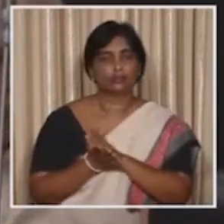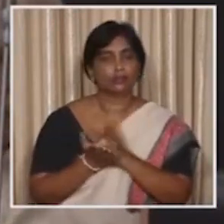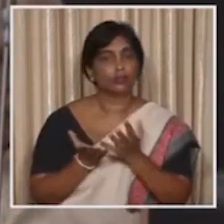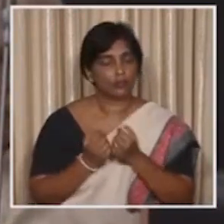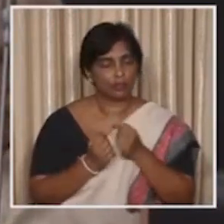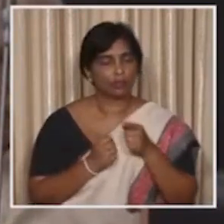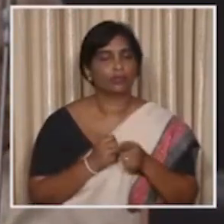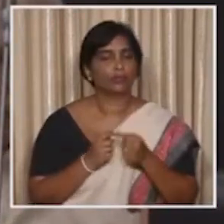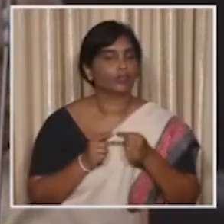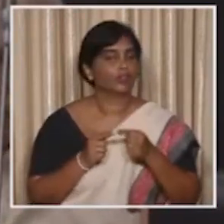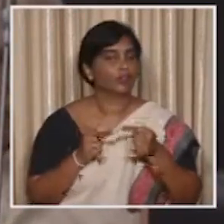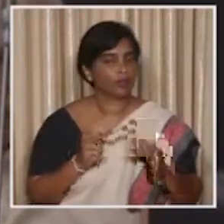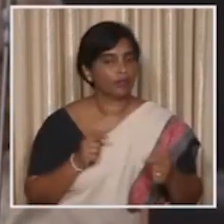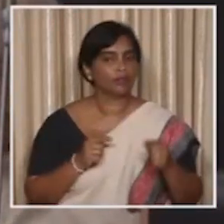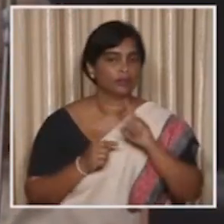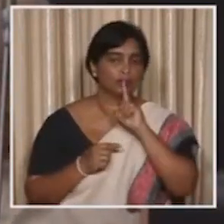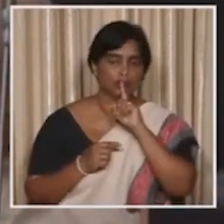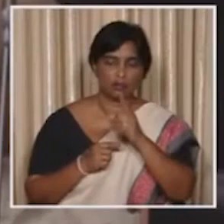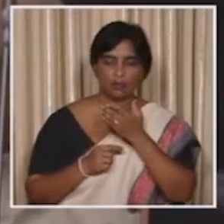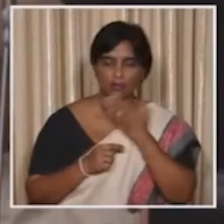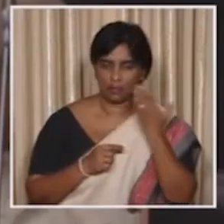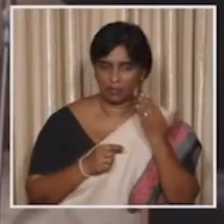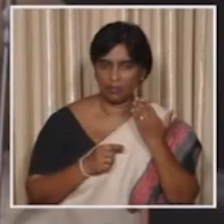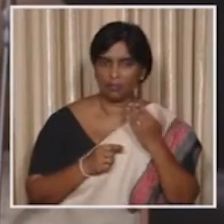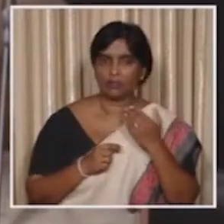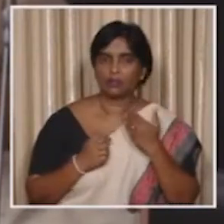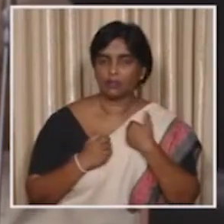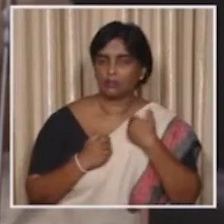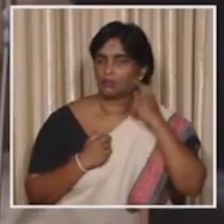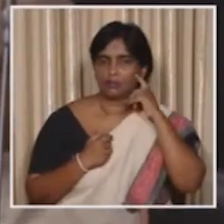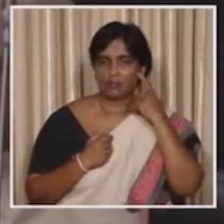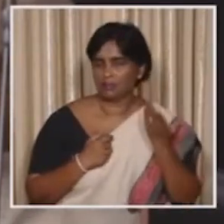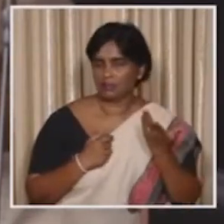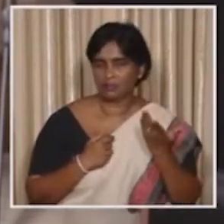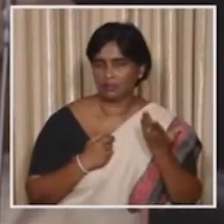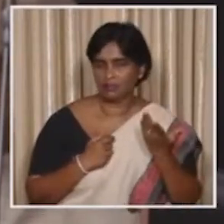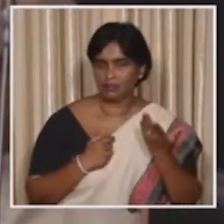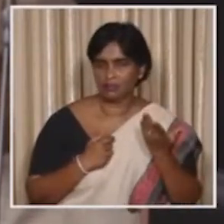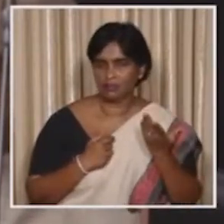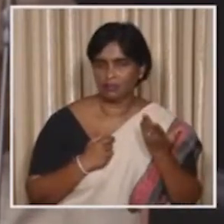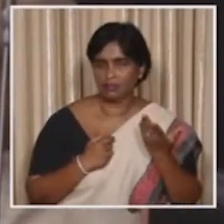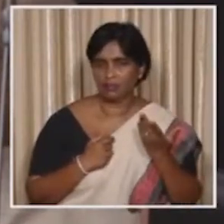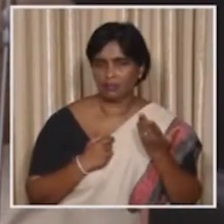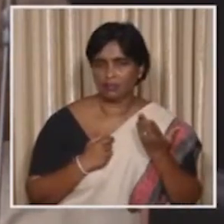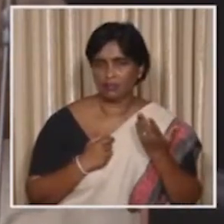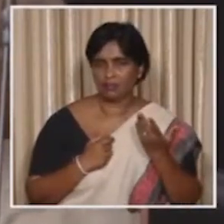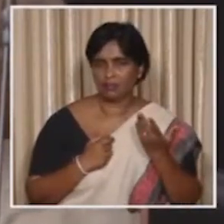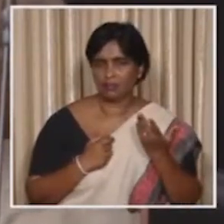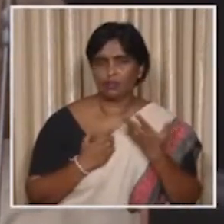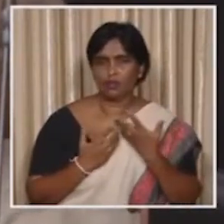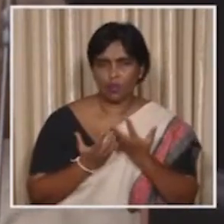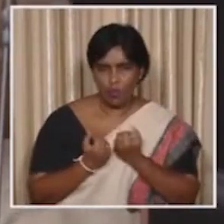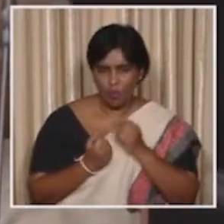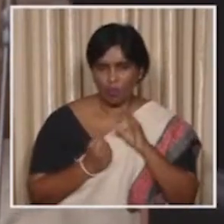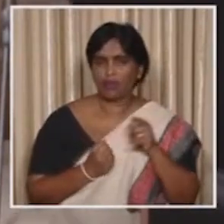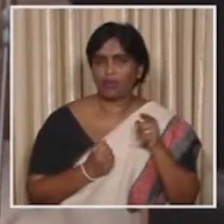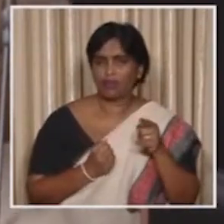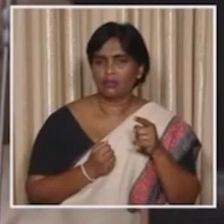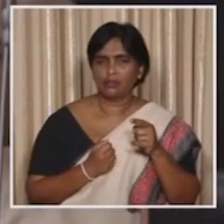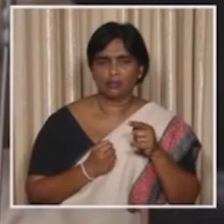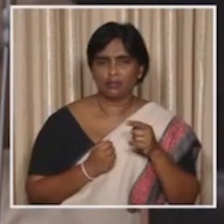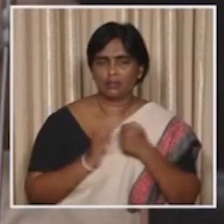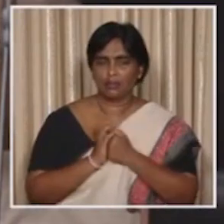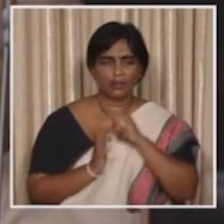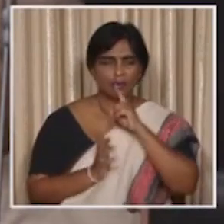නම් විපක්ෂයට ඒක කරන්න පුළුවන් කියලා. ඒත් මං හිතන්නේ මේ මම හිතන්නේ උවමනාවක් තියෙනවා කියලා